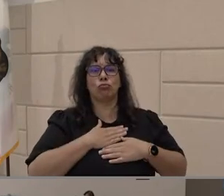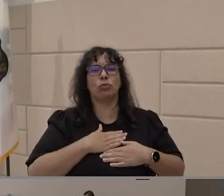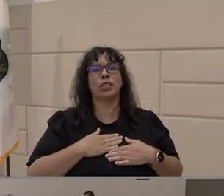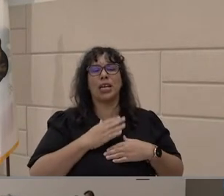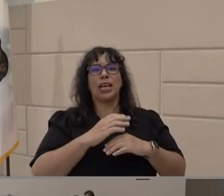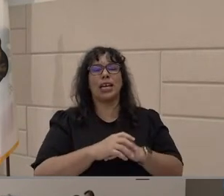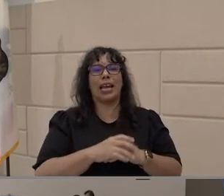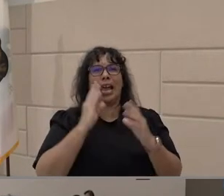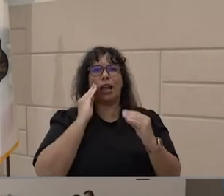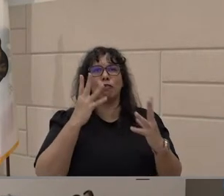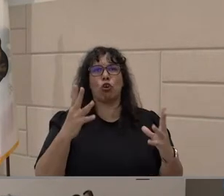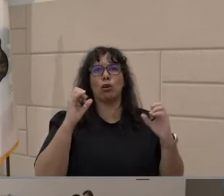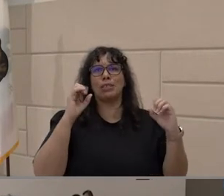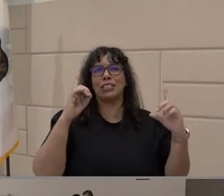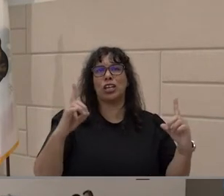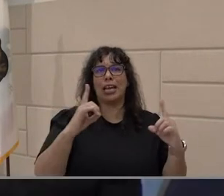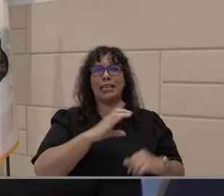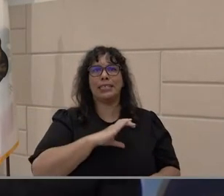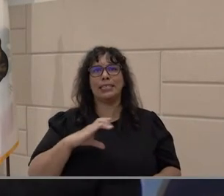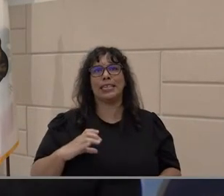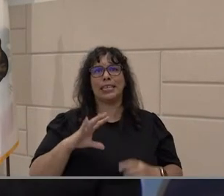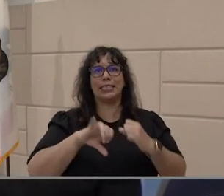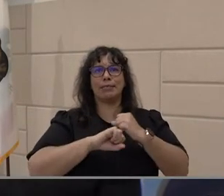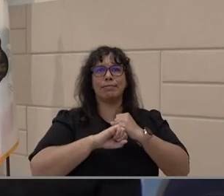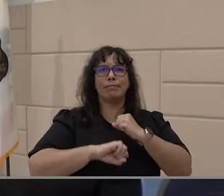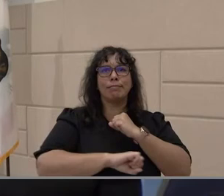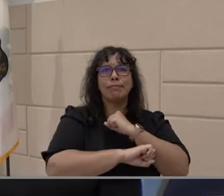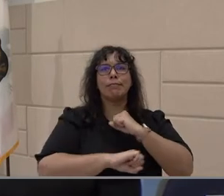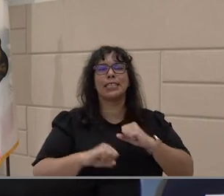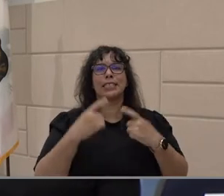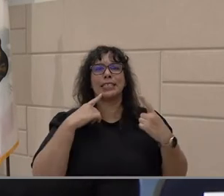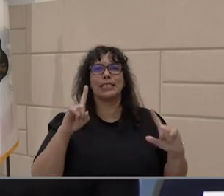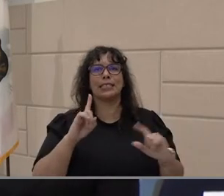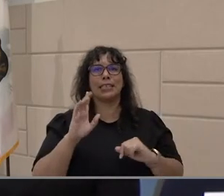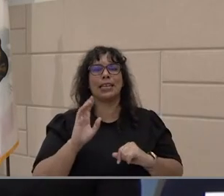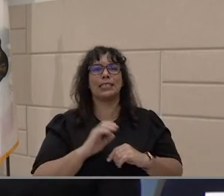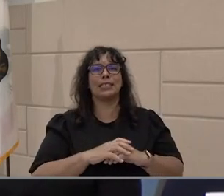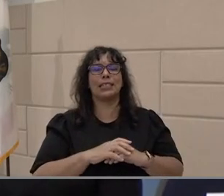ល់បុគ្គលិកធ្វើការគ្រូបង្រៀន